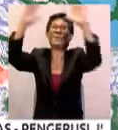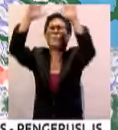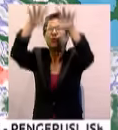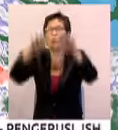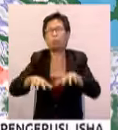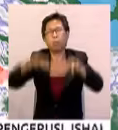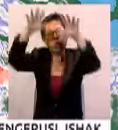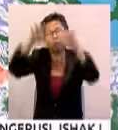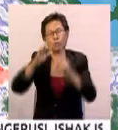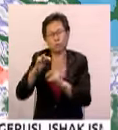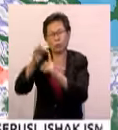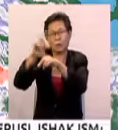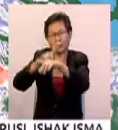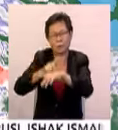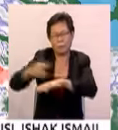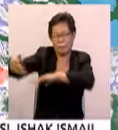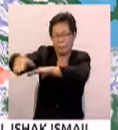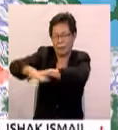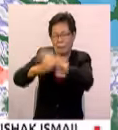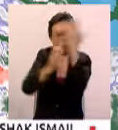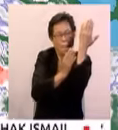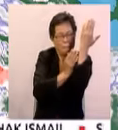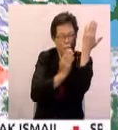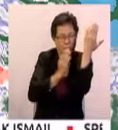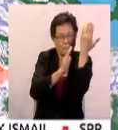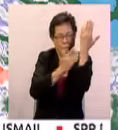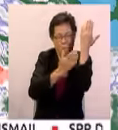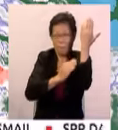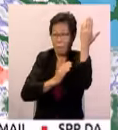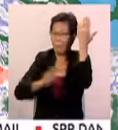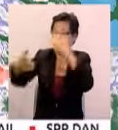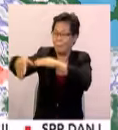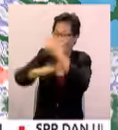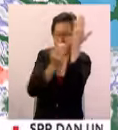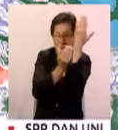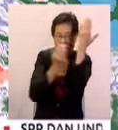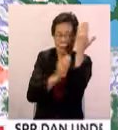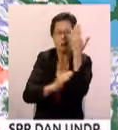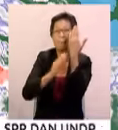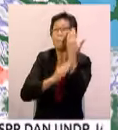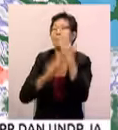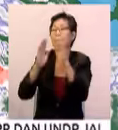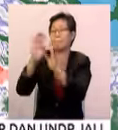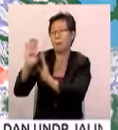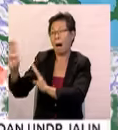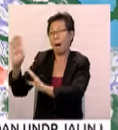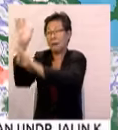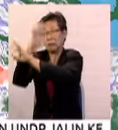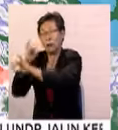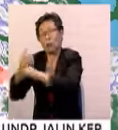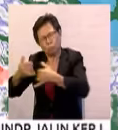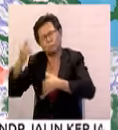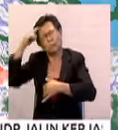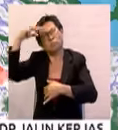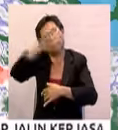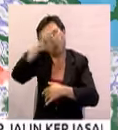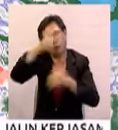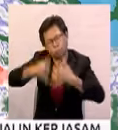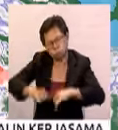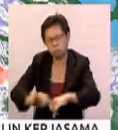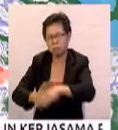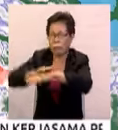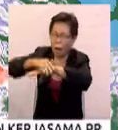ini terutamanya di kawasan pantai barat dan juga barat negeri Sarawak ini kami jangkakan boleh berterusan sehingga ke